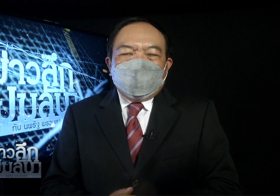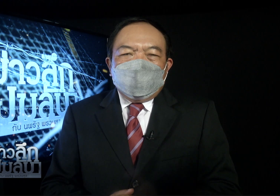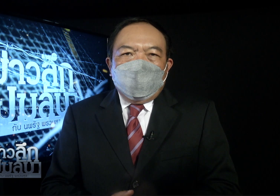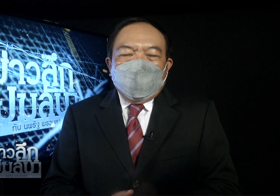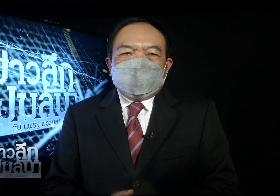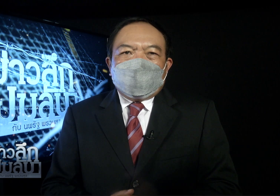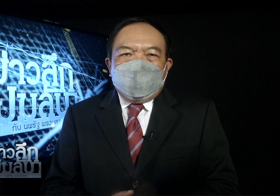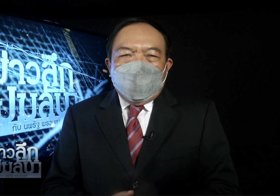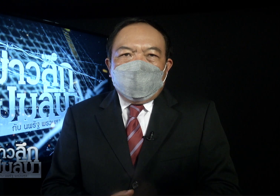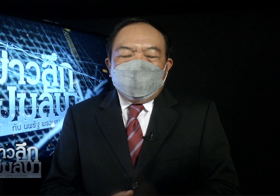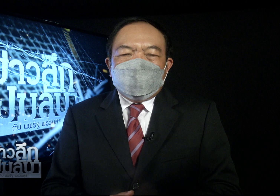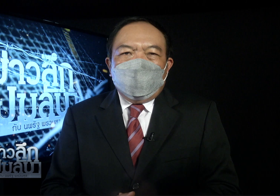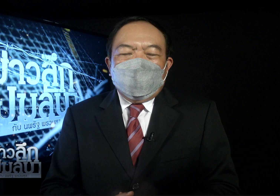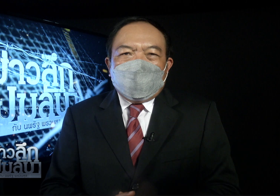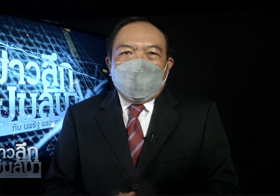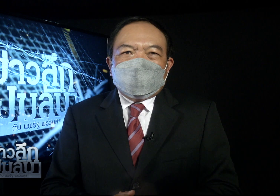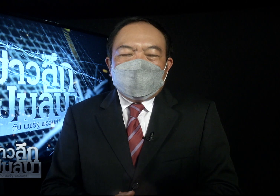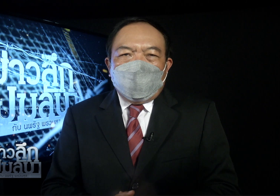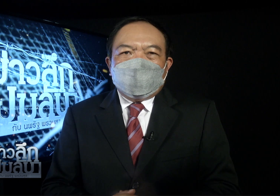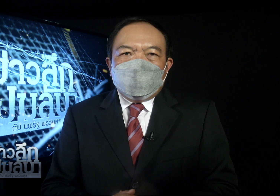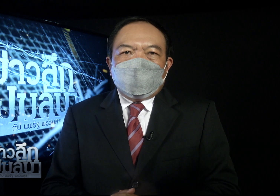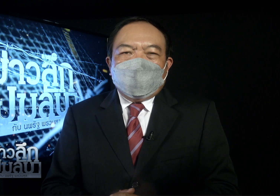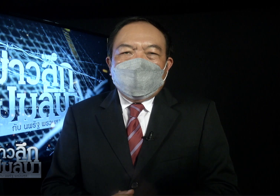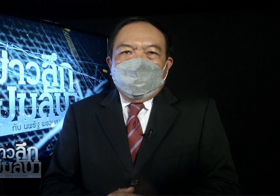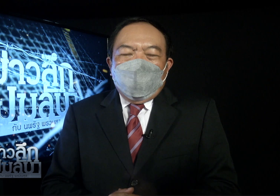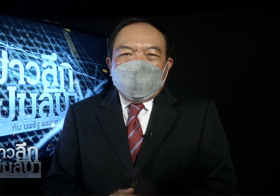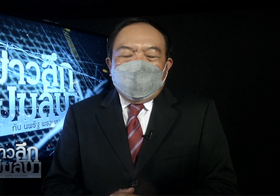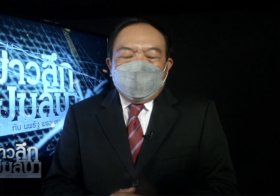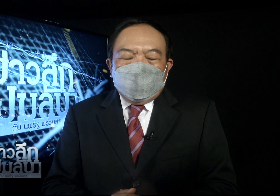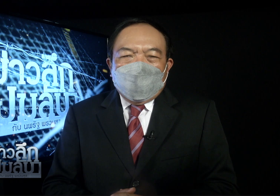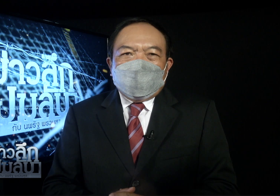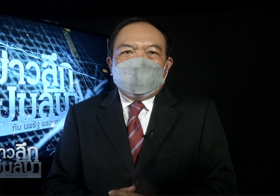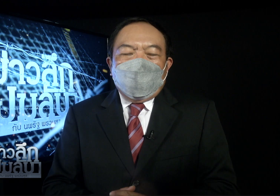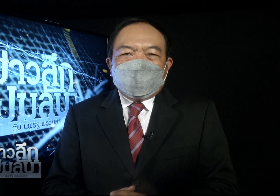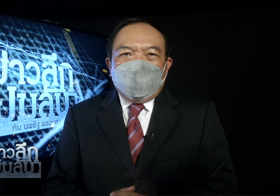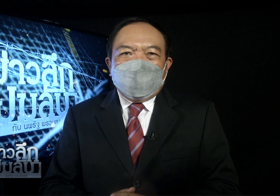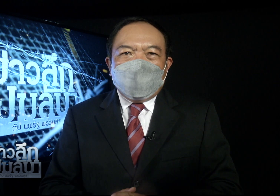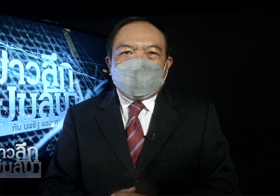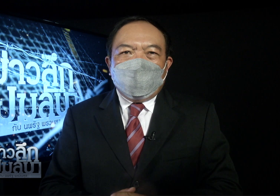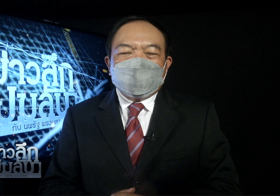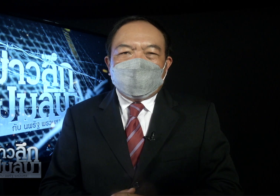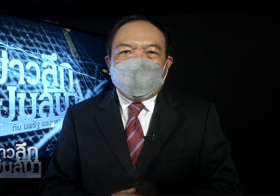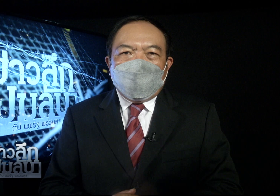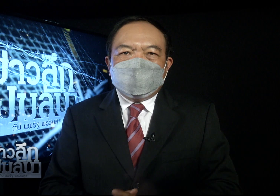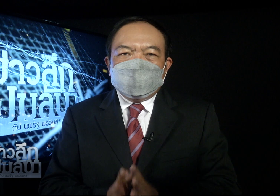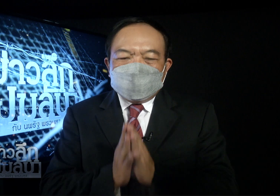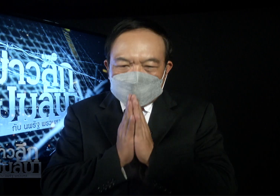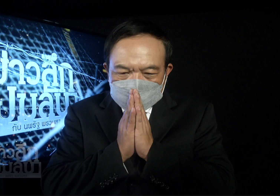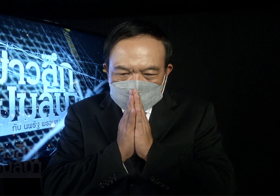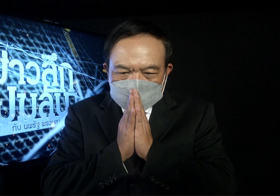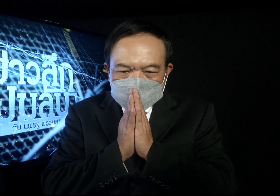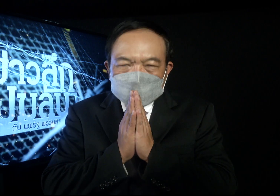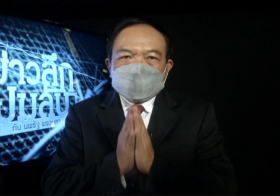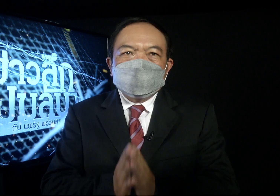ข่าวลึกปมลับจะกลับมาพบผู้ชมอีกครั้งทางช่อง Newสบันวันนี้ผมและทีมงานขอลาไปก่อนสวัสดีครับ